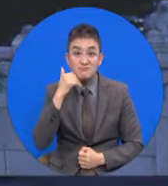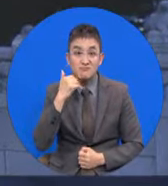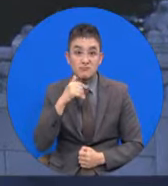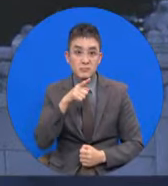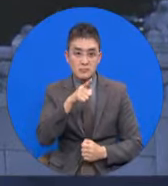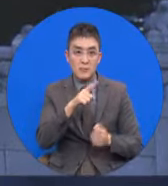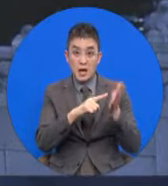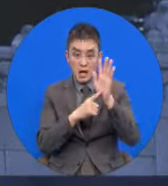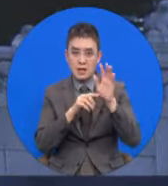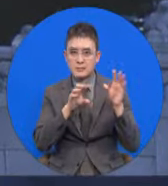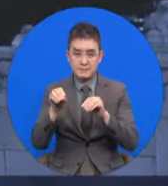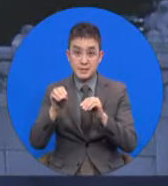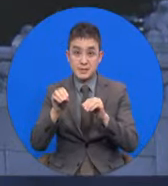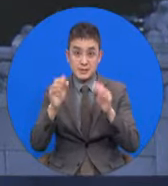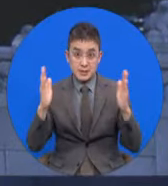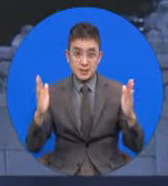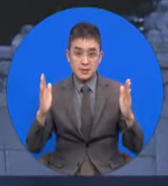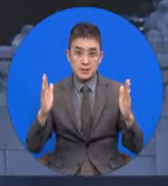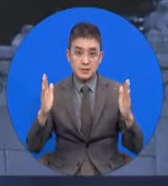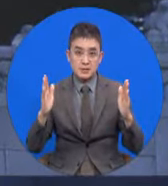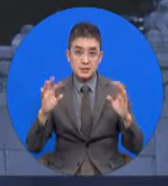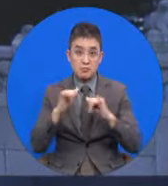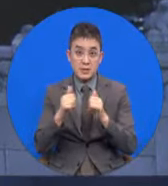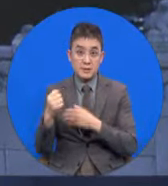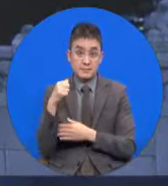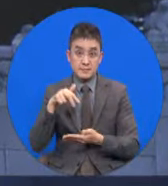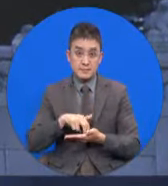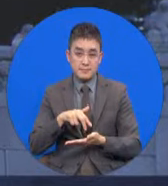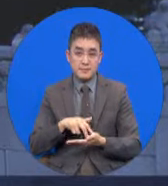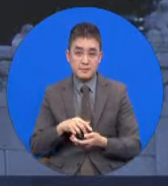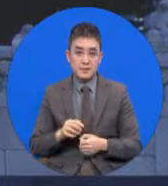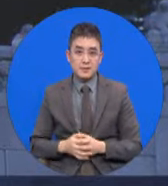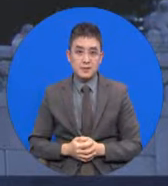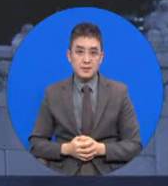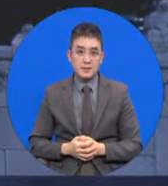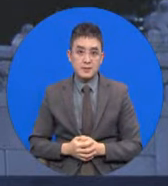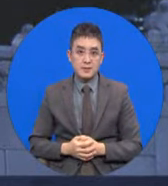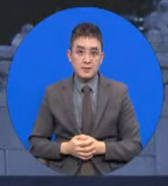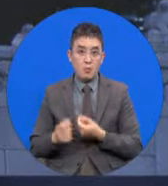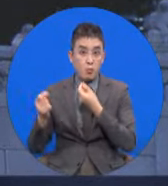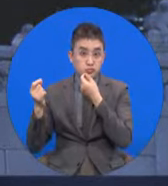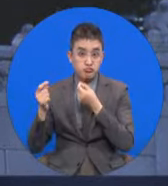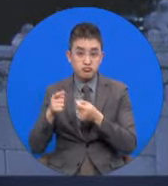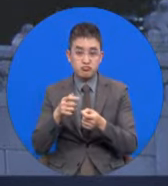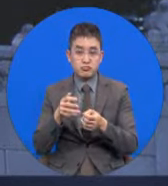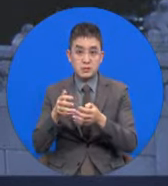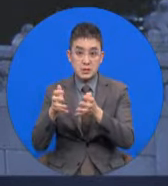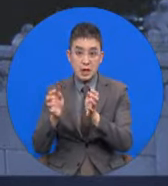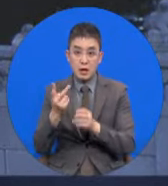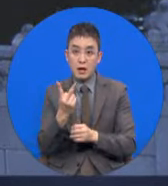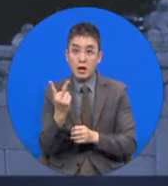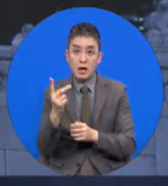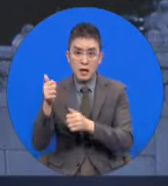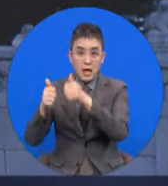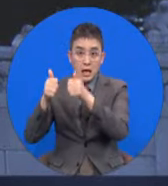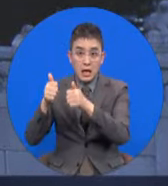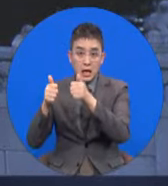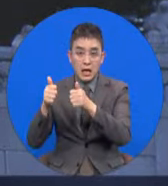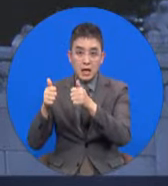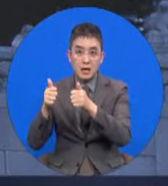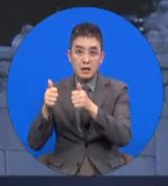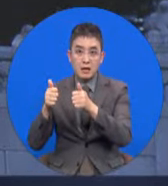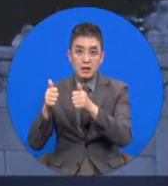얘기는 이 보수표를 정의용 후보가 받아야 할 표를 장해찬 후보, 무소속 후보가